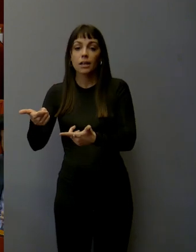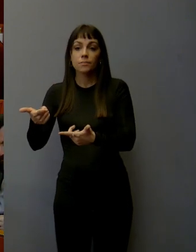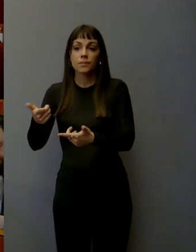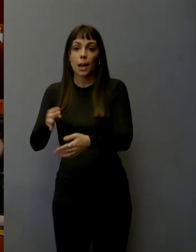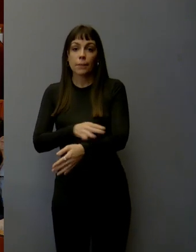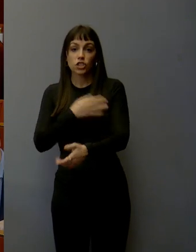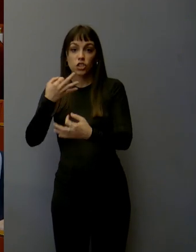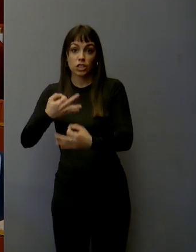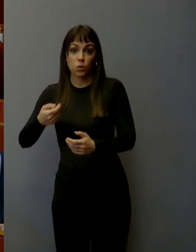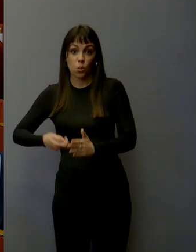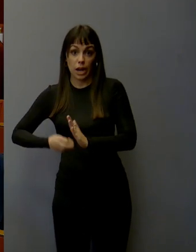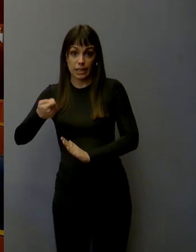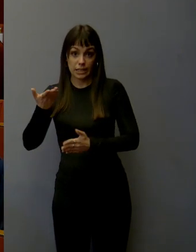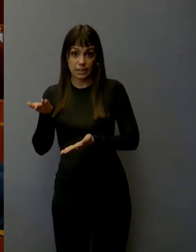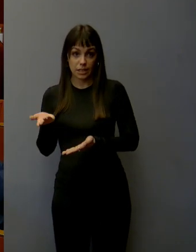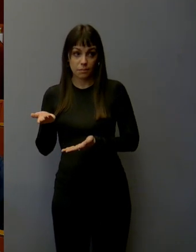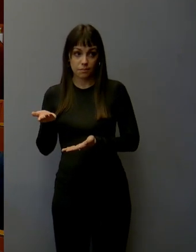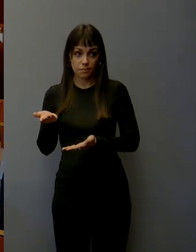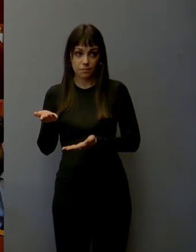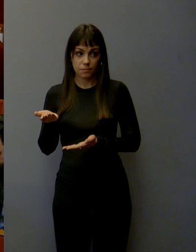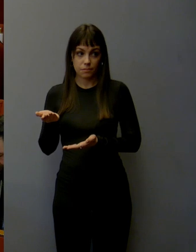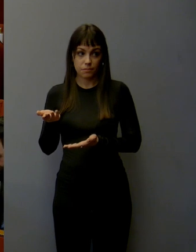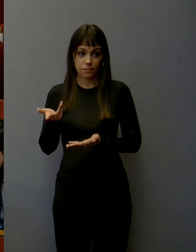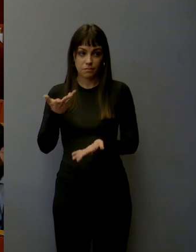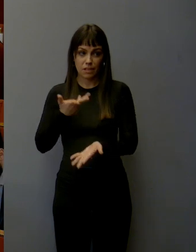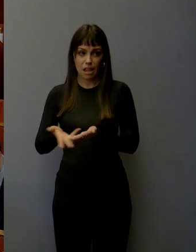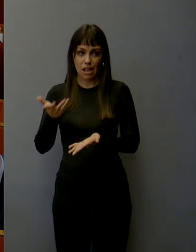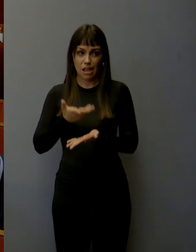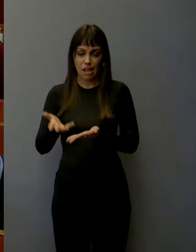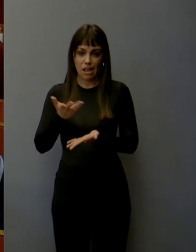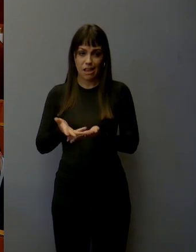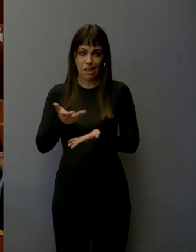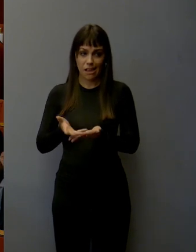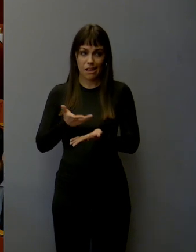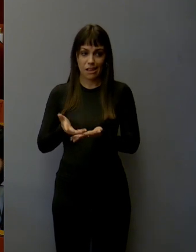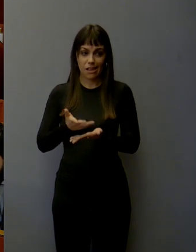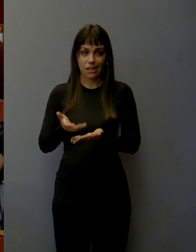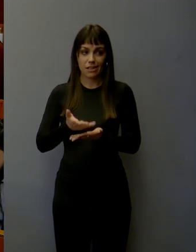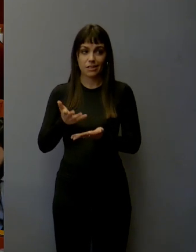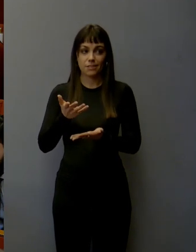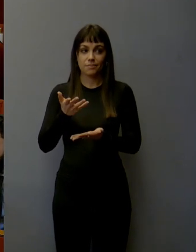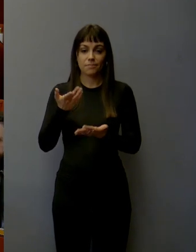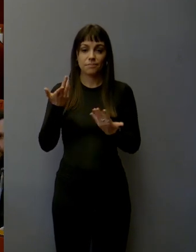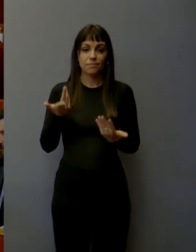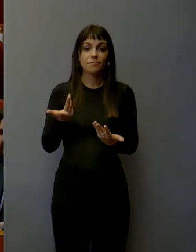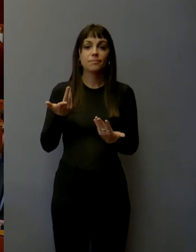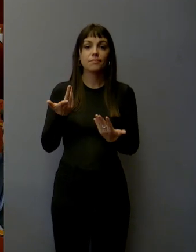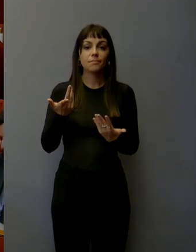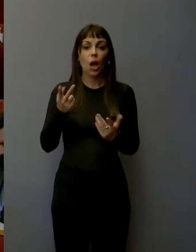ed è una narrazione che si bipartisce da un lato vede la sicurezza come